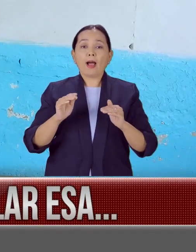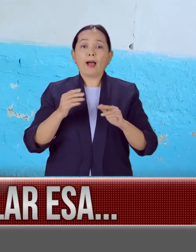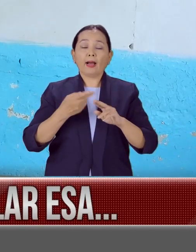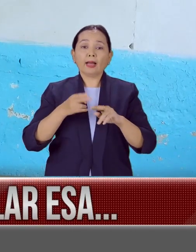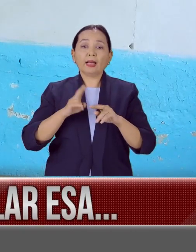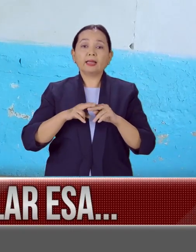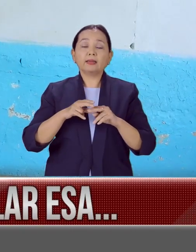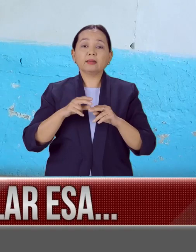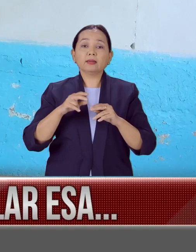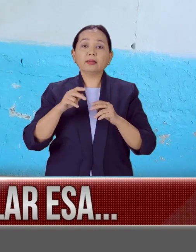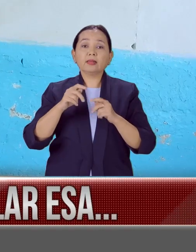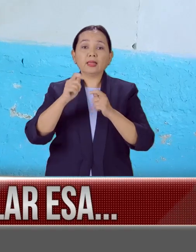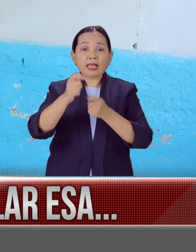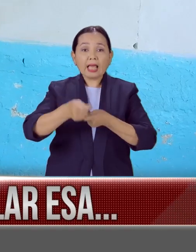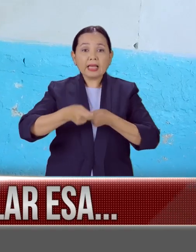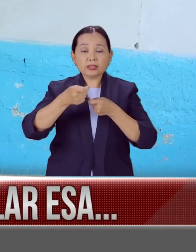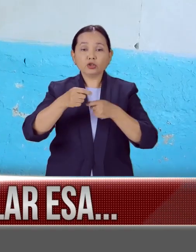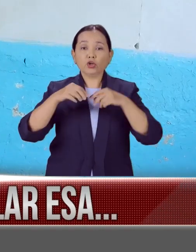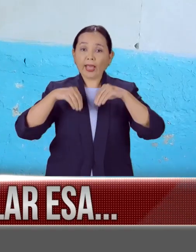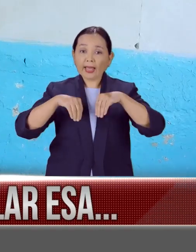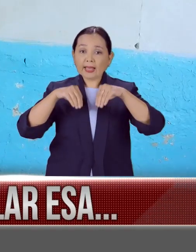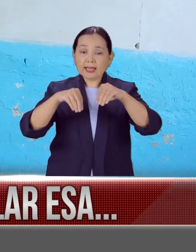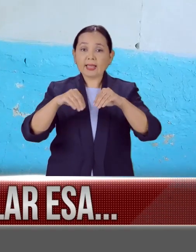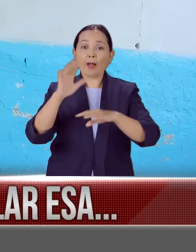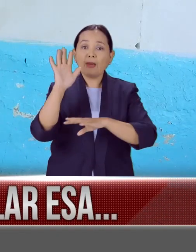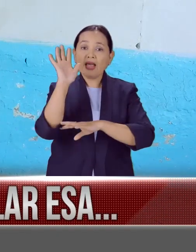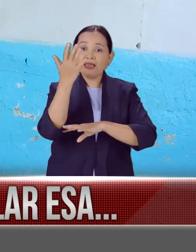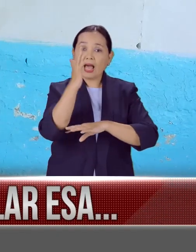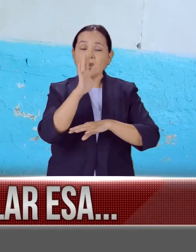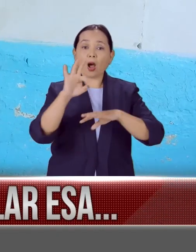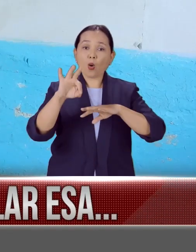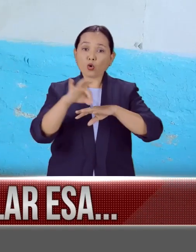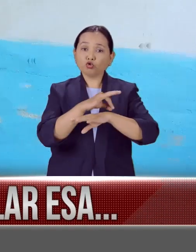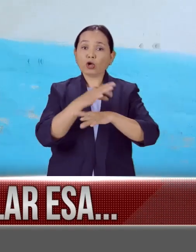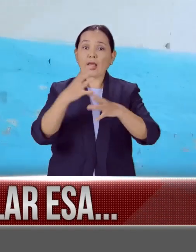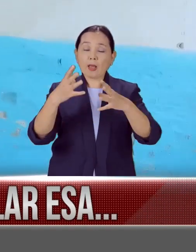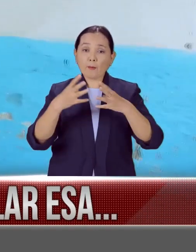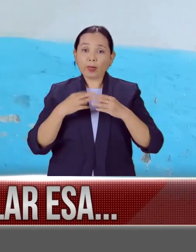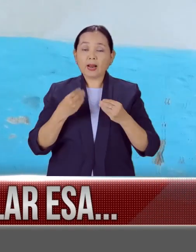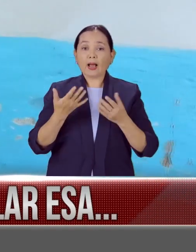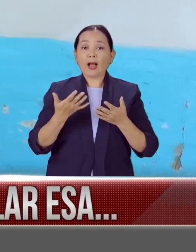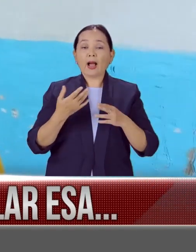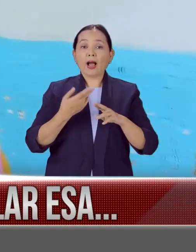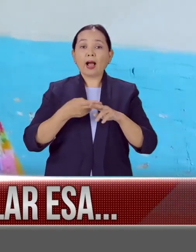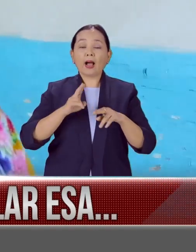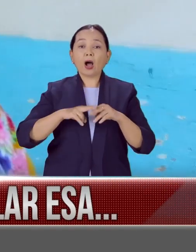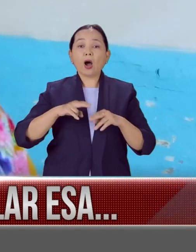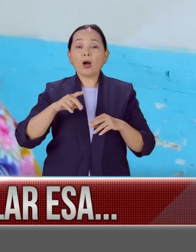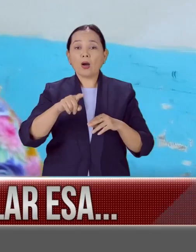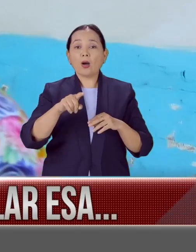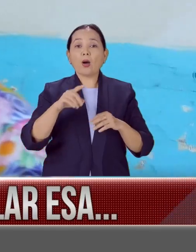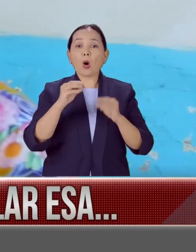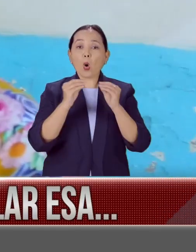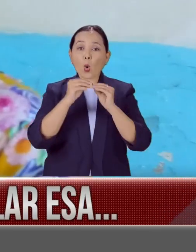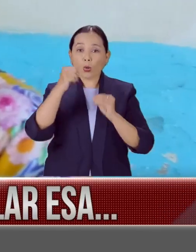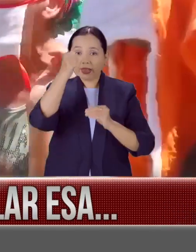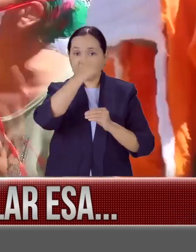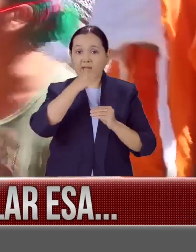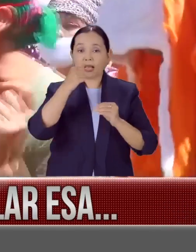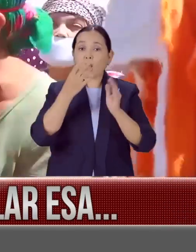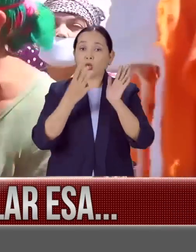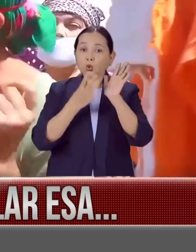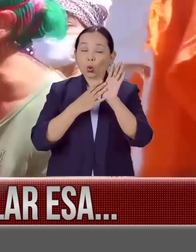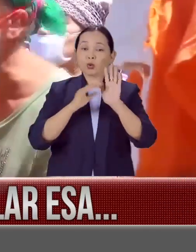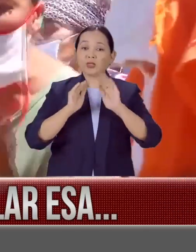qo'limga teshacha bo'lib ekin ekkanmiz, daraxt o'tkazganmiz xo'jayinim bilan birga. 70 yoshni qarshilagan o'g'li ona 10 yildan buyon 9